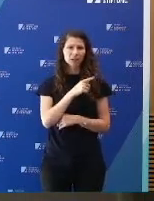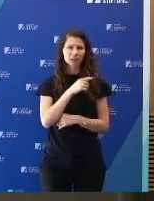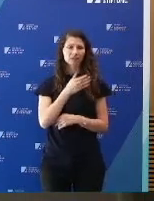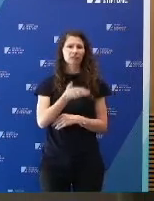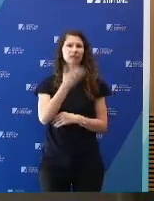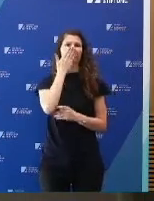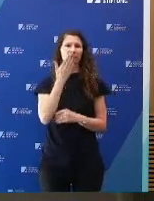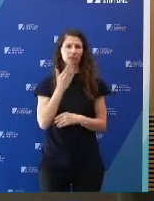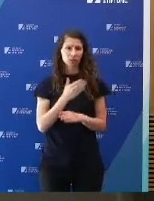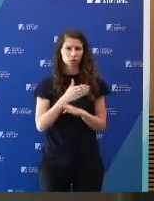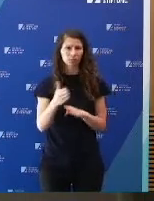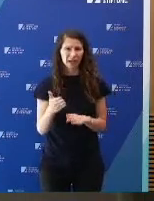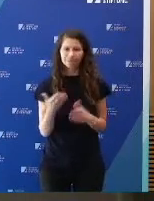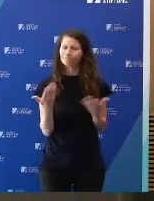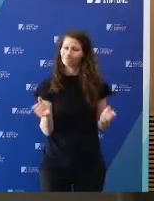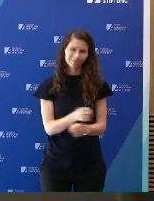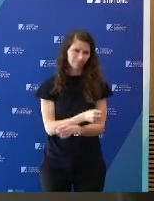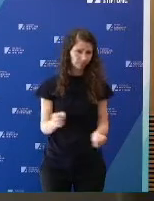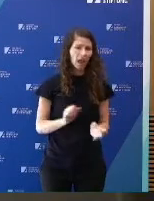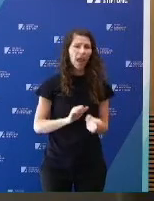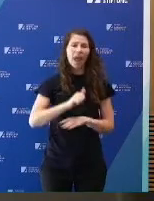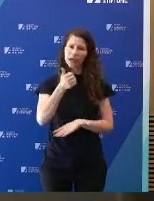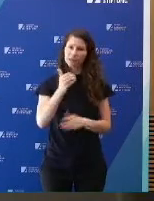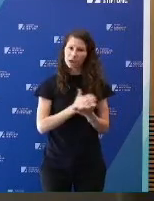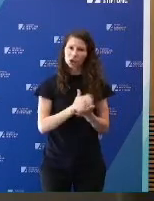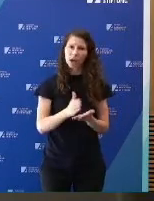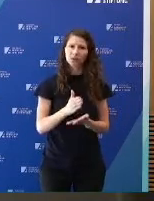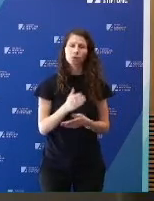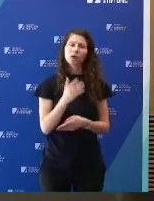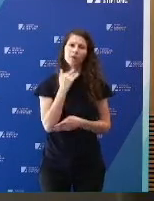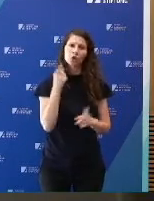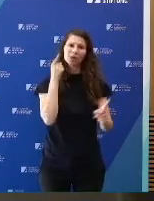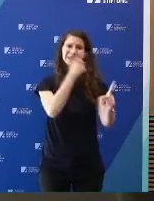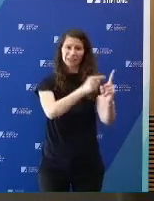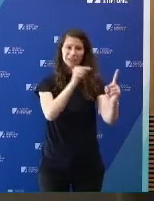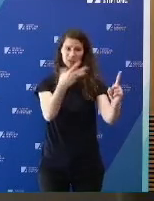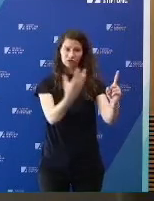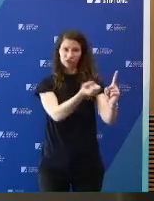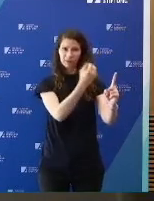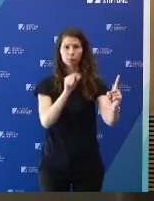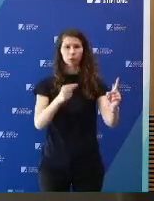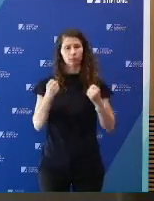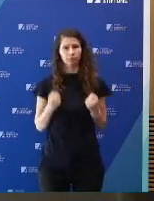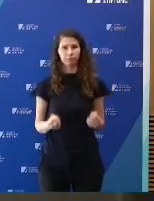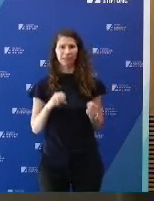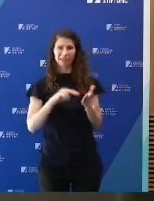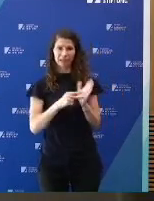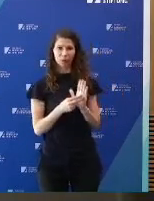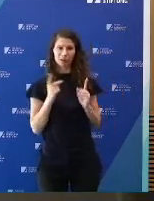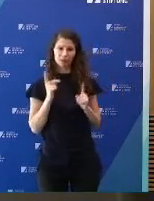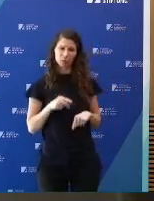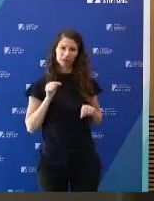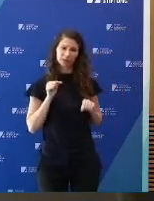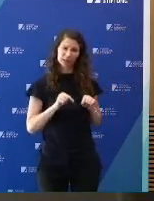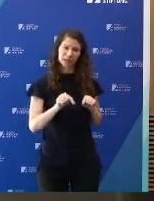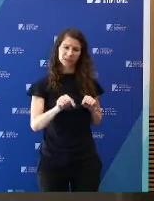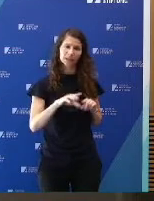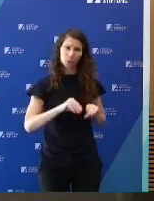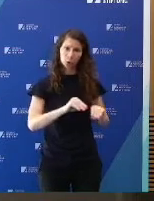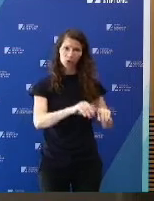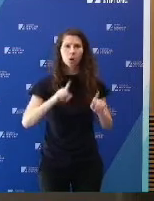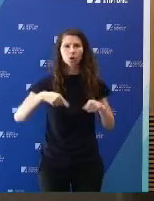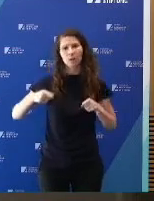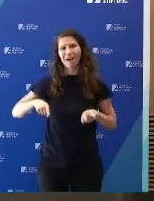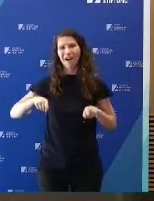welche Technologien wollen wir erst einmal setzen, um das Ziel auf jeden Fall zu erreichen und gleichzeitig Forschung und Innovation weiter zu fördern in ganz, ganz